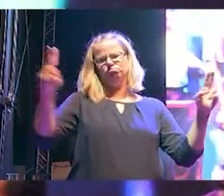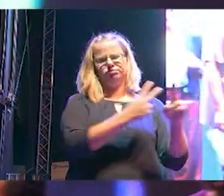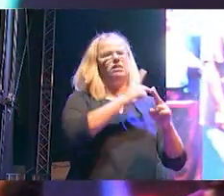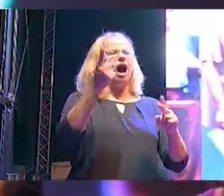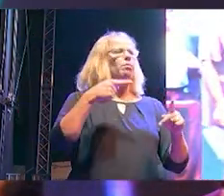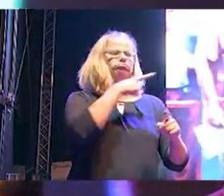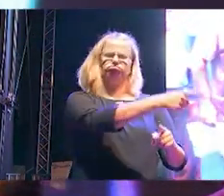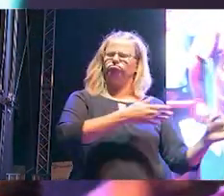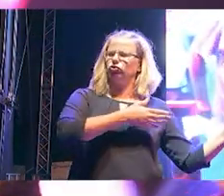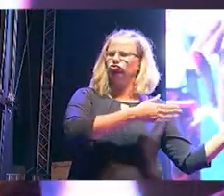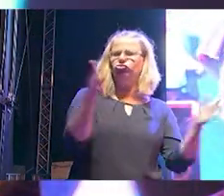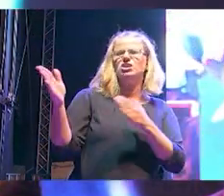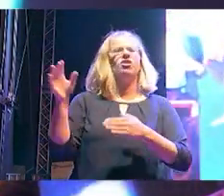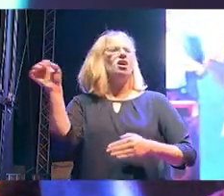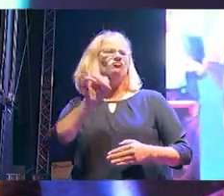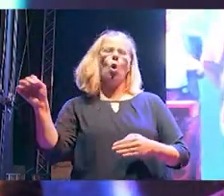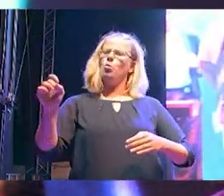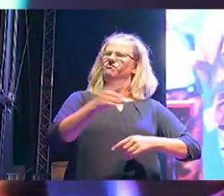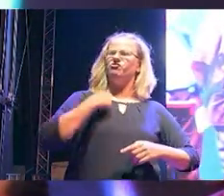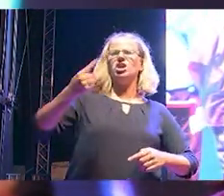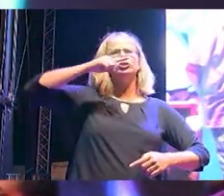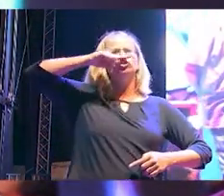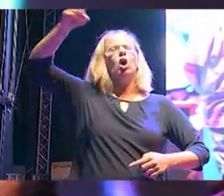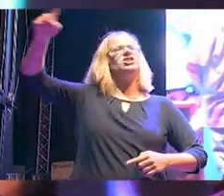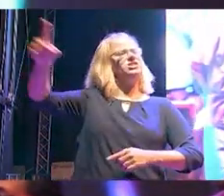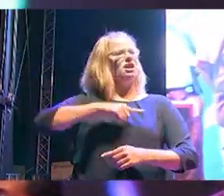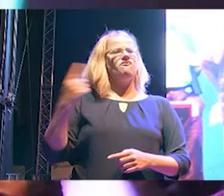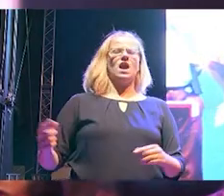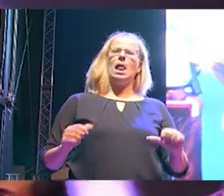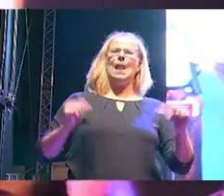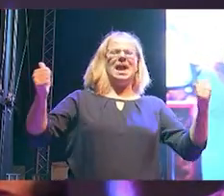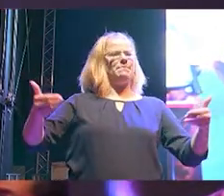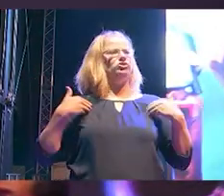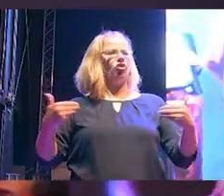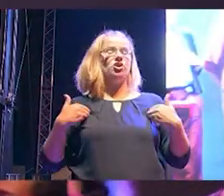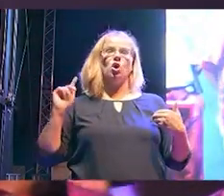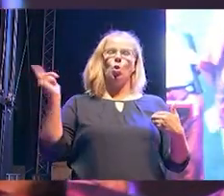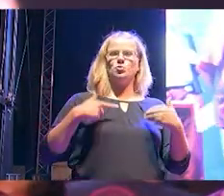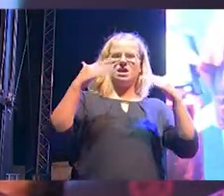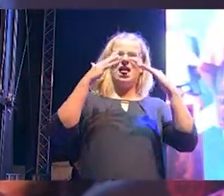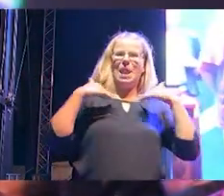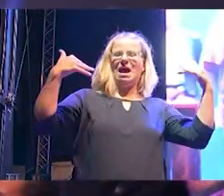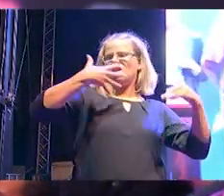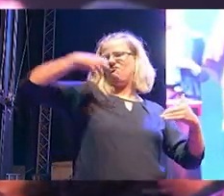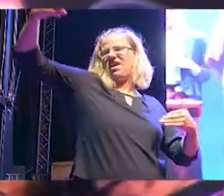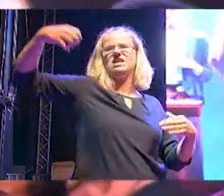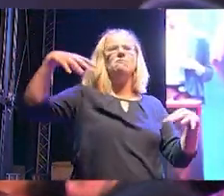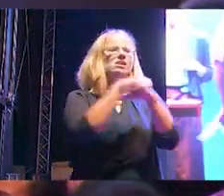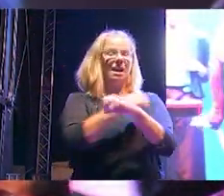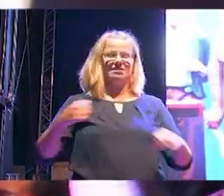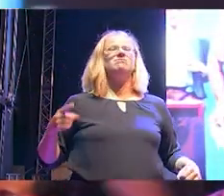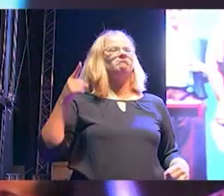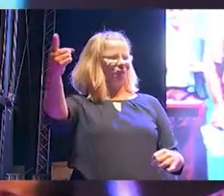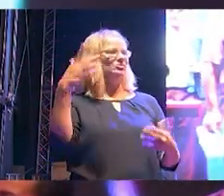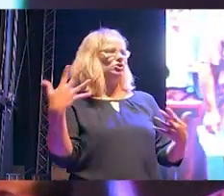scheitern. Denn sie können uns nicht unseren Stolz, unsere Lebensfreude und unser Lachen nehmen. Denn das ist es, was sie am meisten